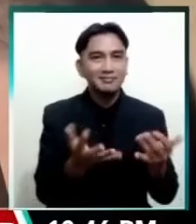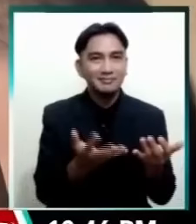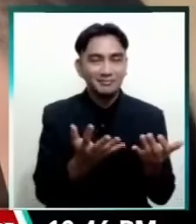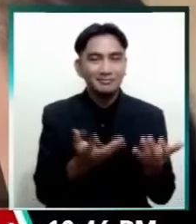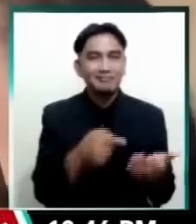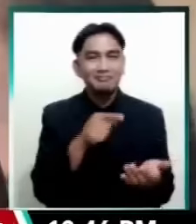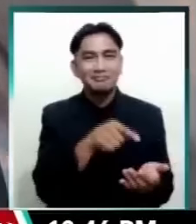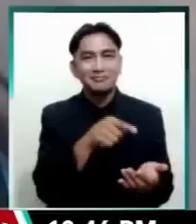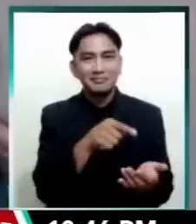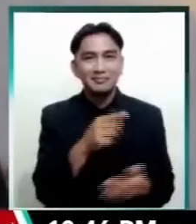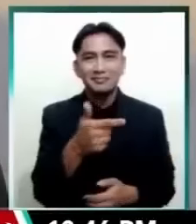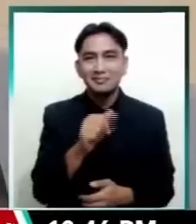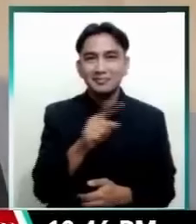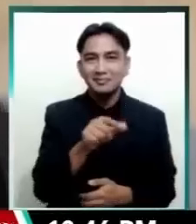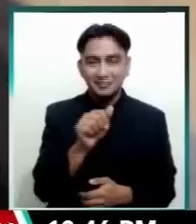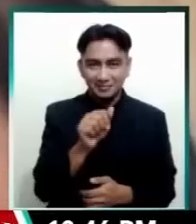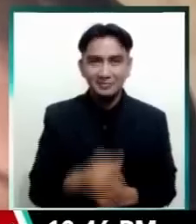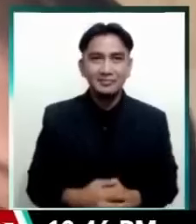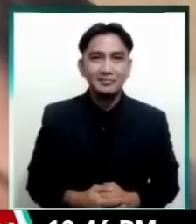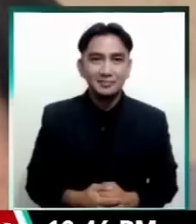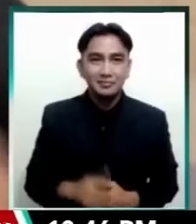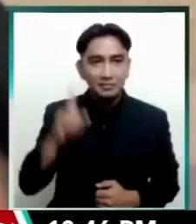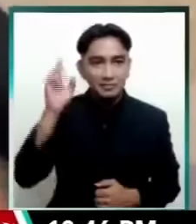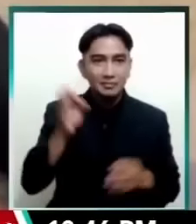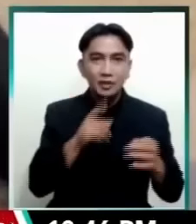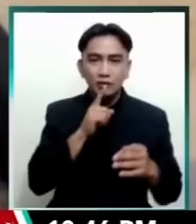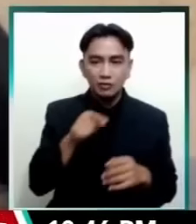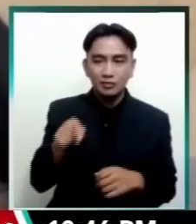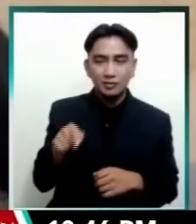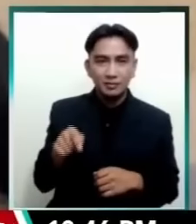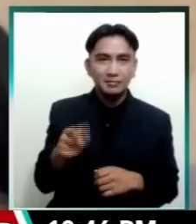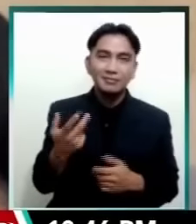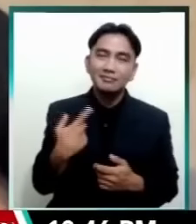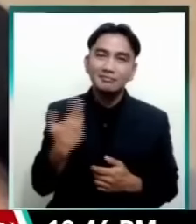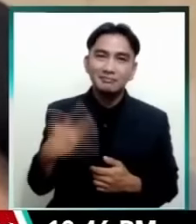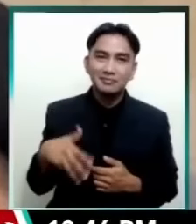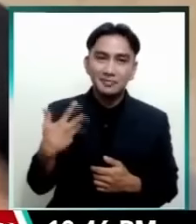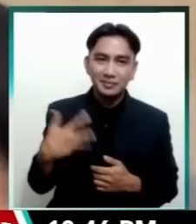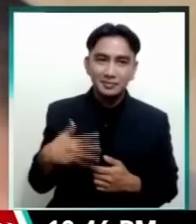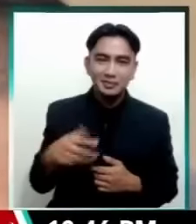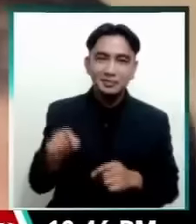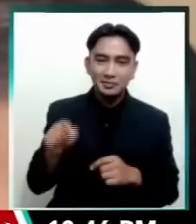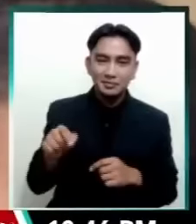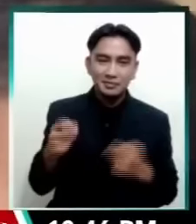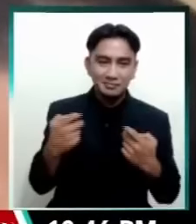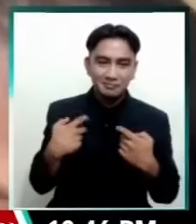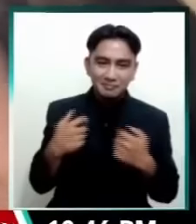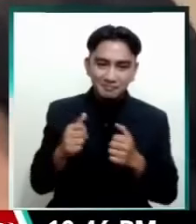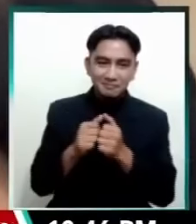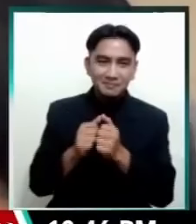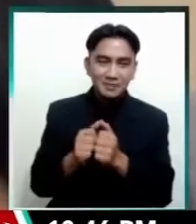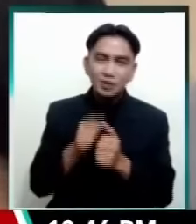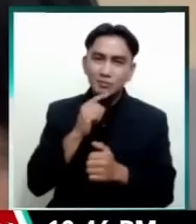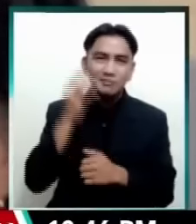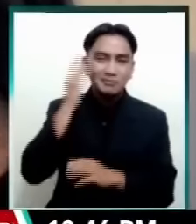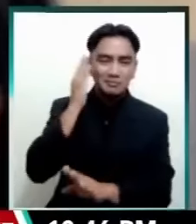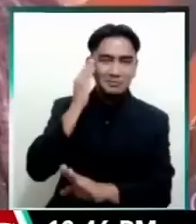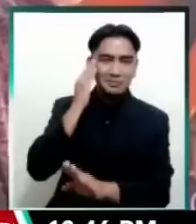upset. But she miss her country. She miss her kids. I know that.